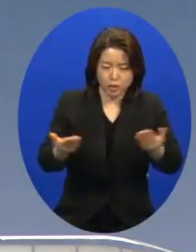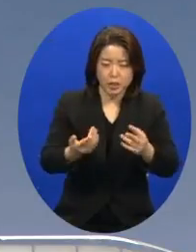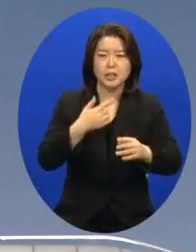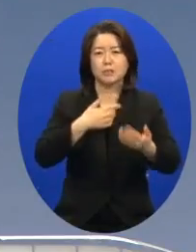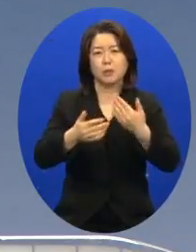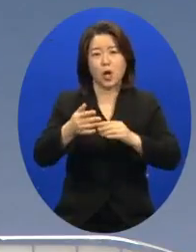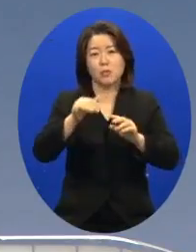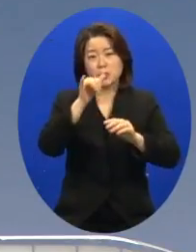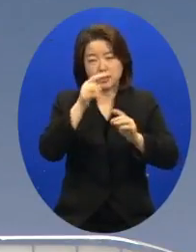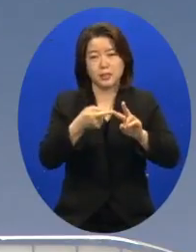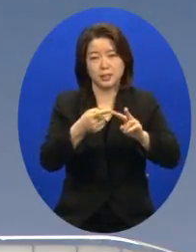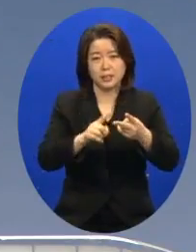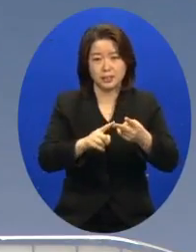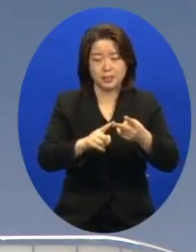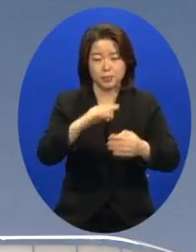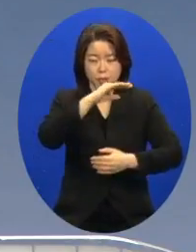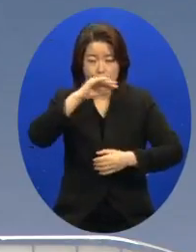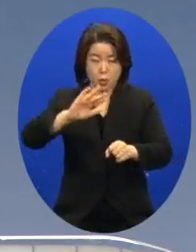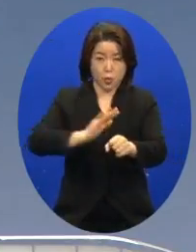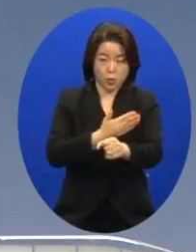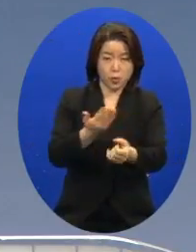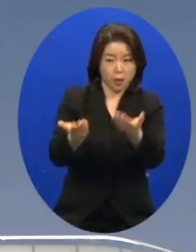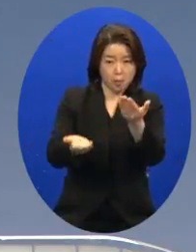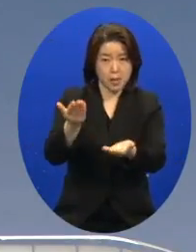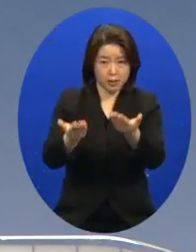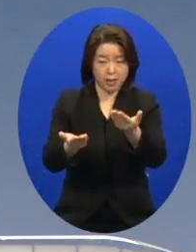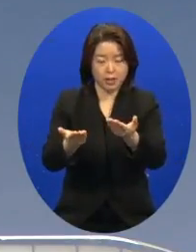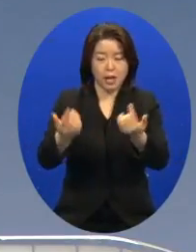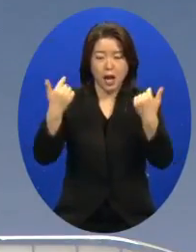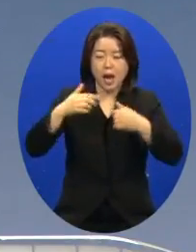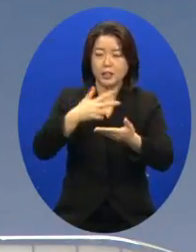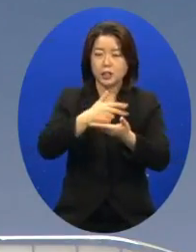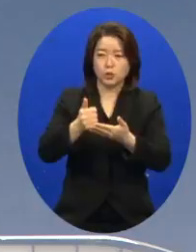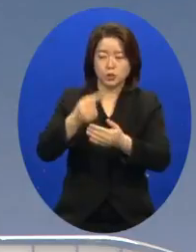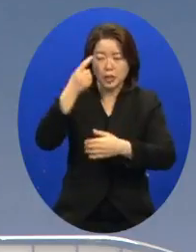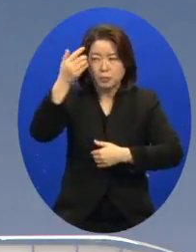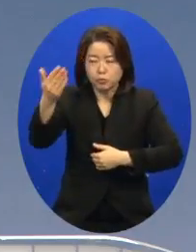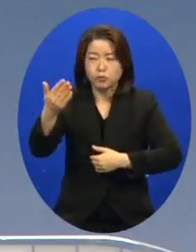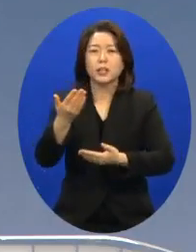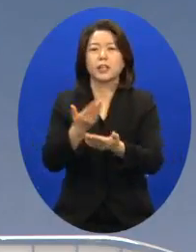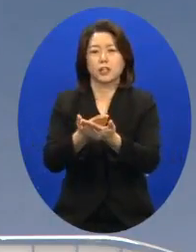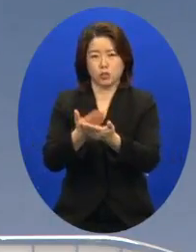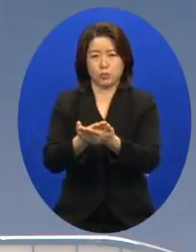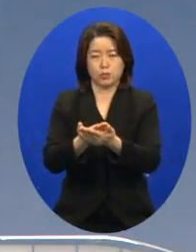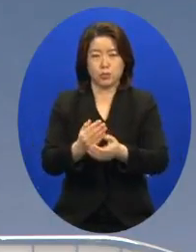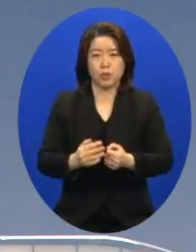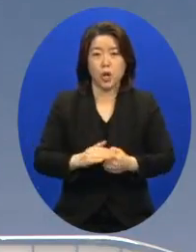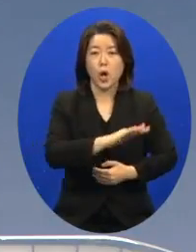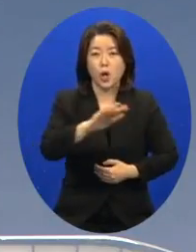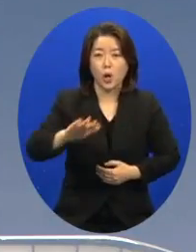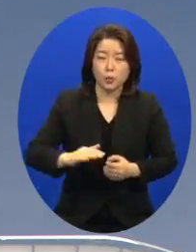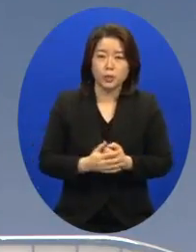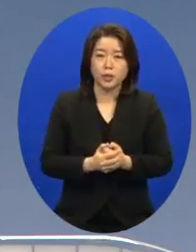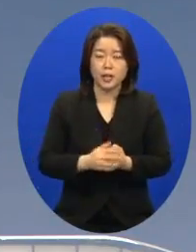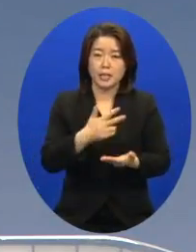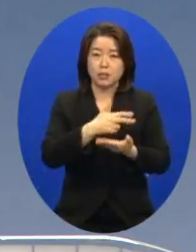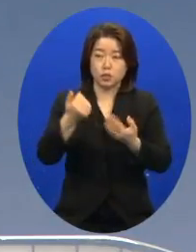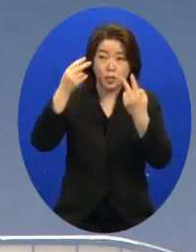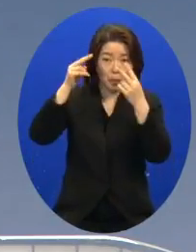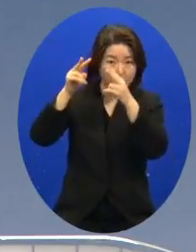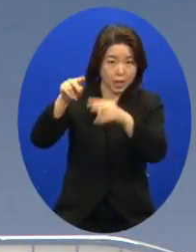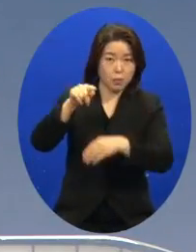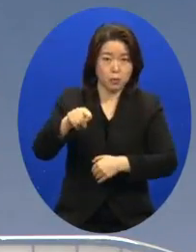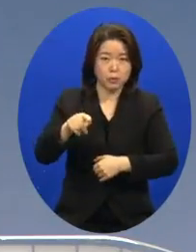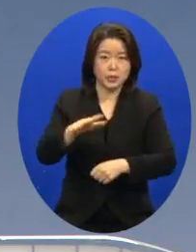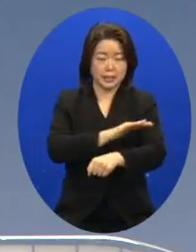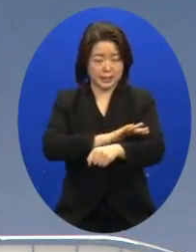지 옳고 그름에 대한 판단을 항상 주님께 묵게 해 주옵소서 우리가 주님을 바라보는 것이